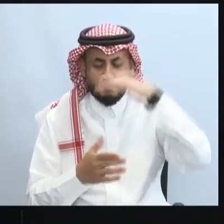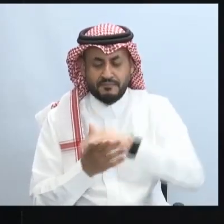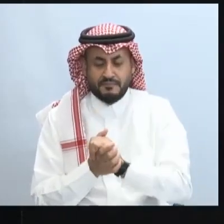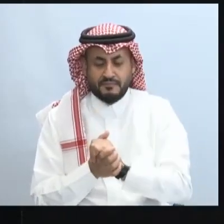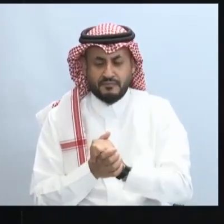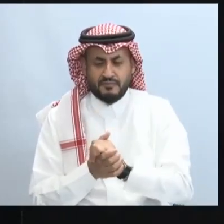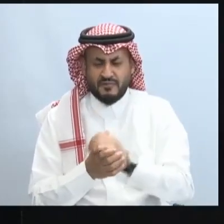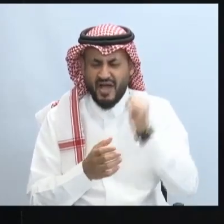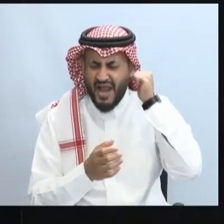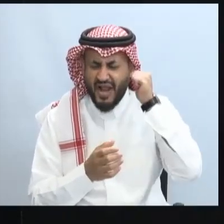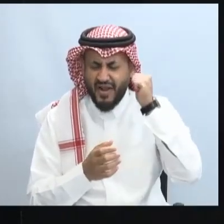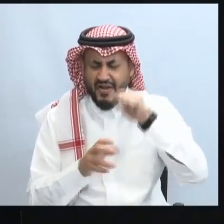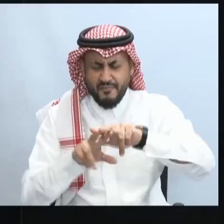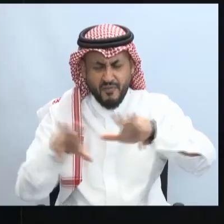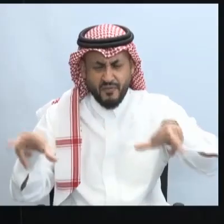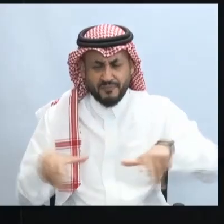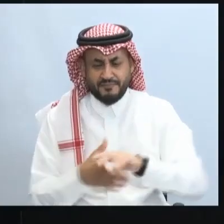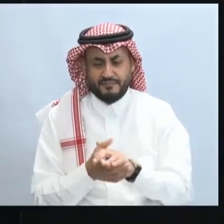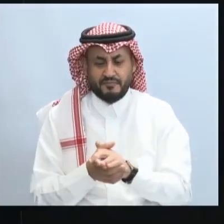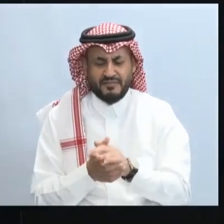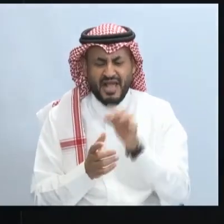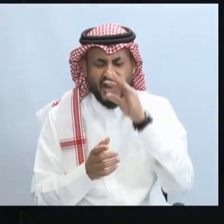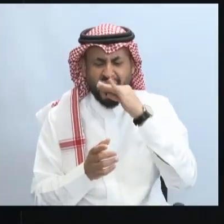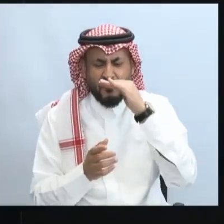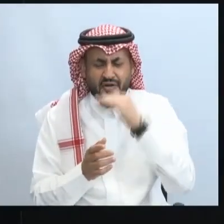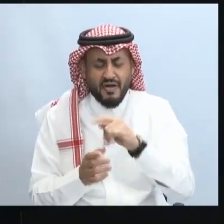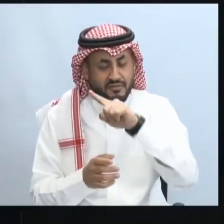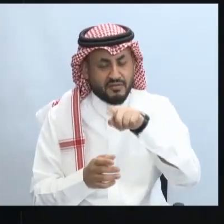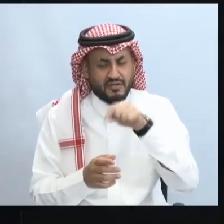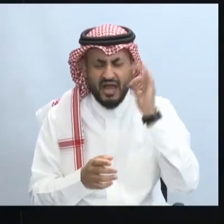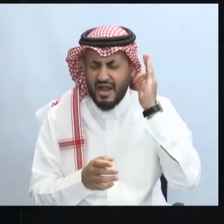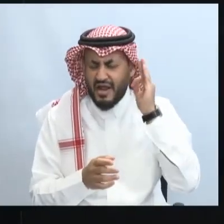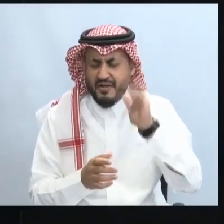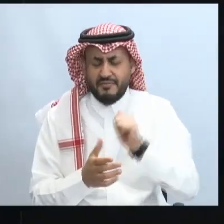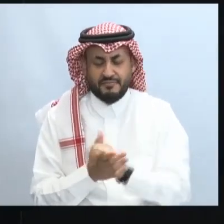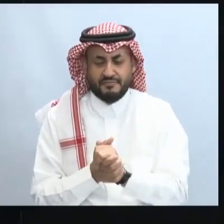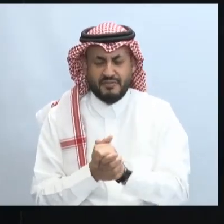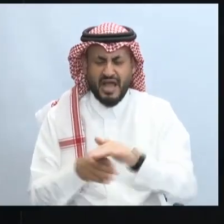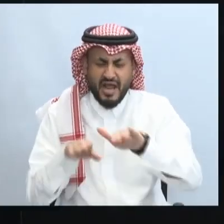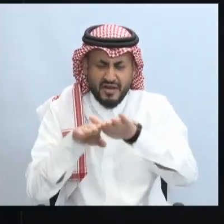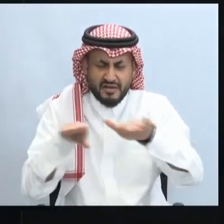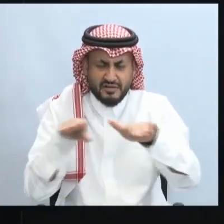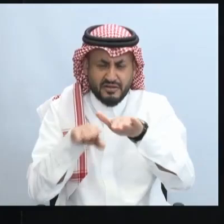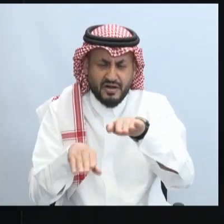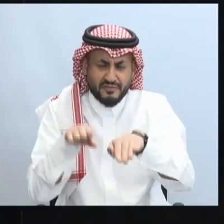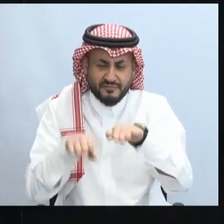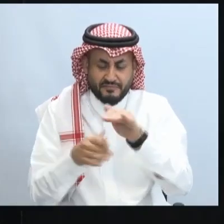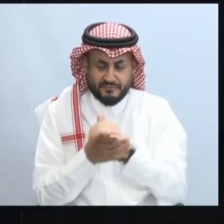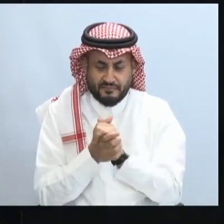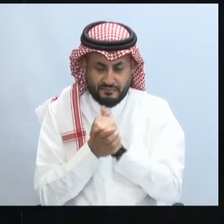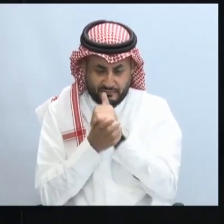فازعج من بجانبي والاخرين ولا اخفضه بحيث انه لا يستطيع سماع صوتي وربما